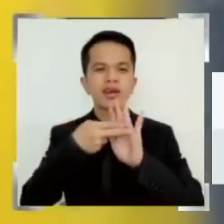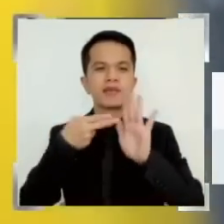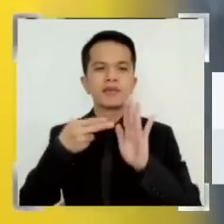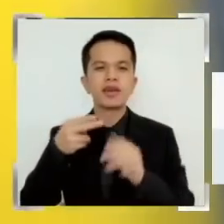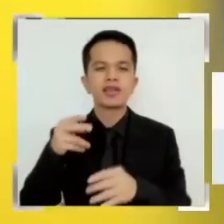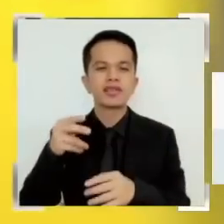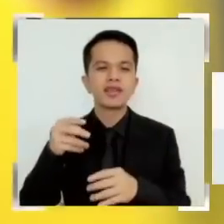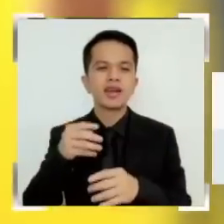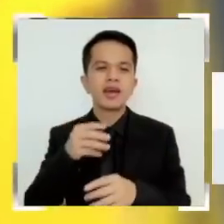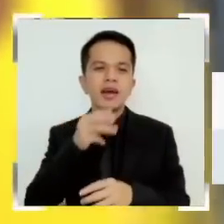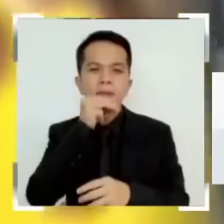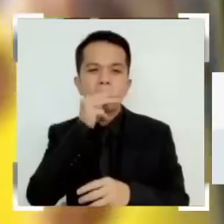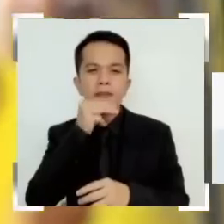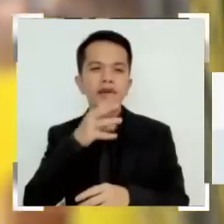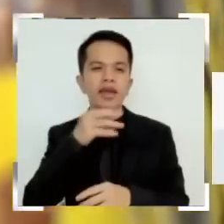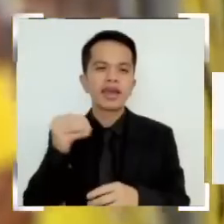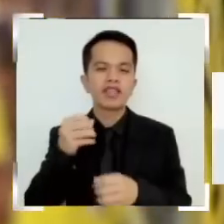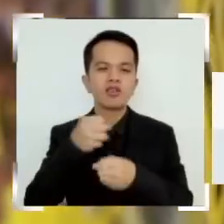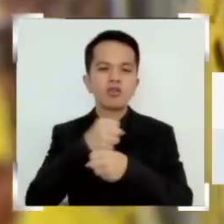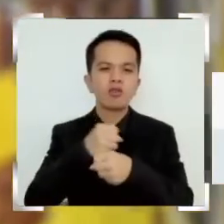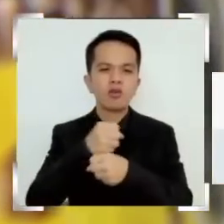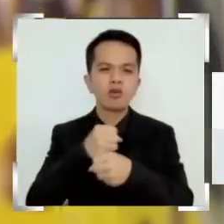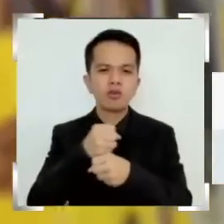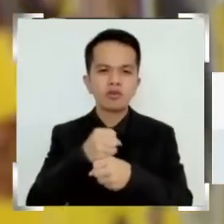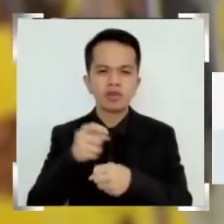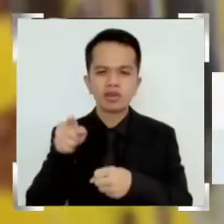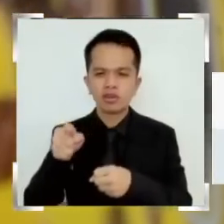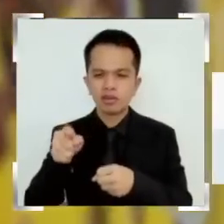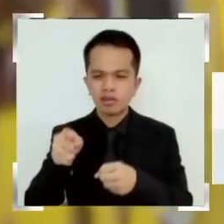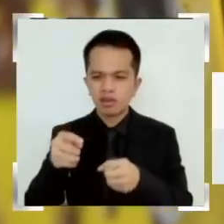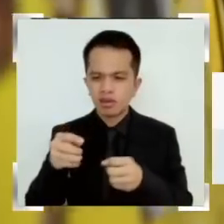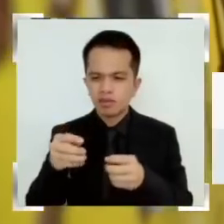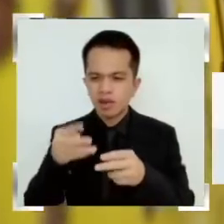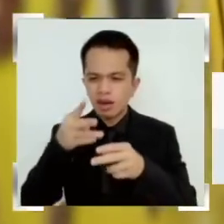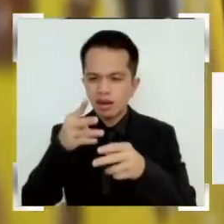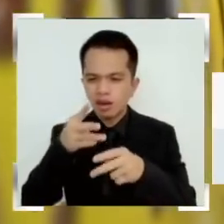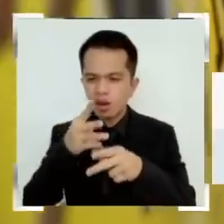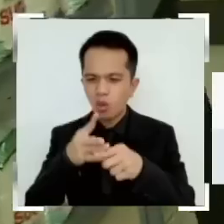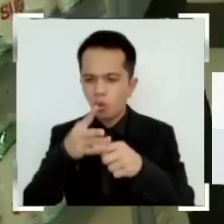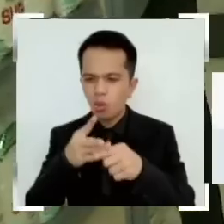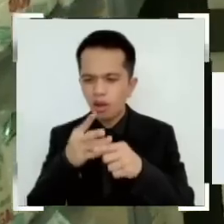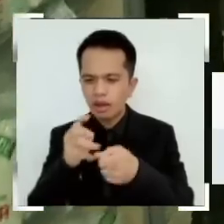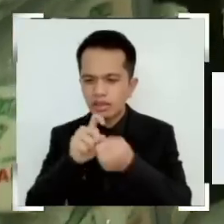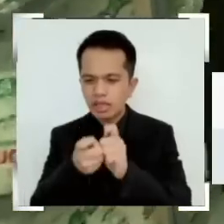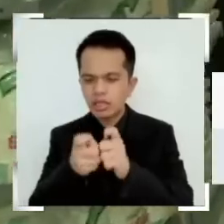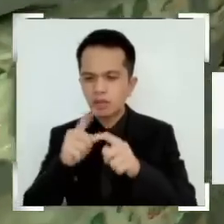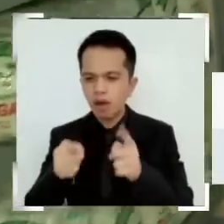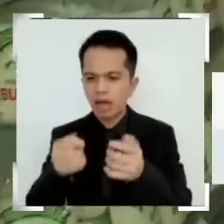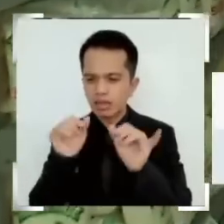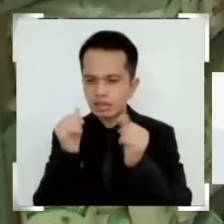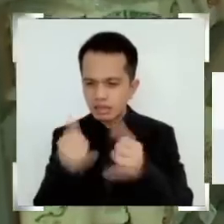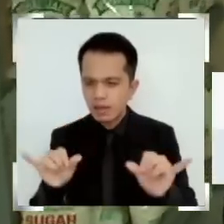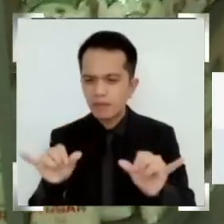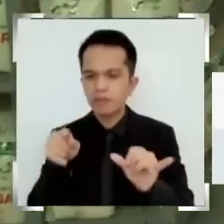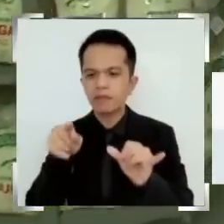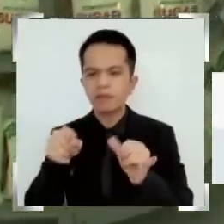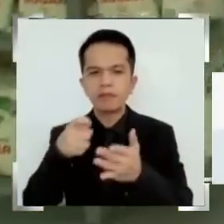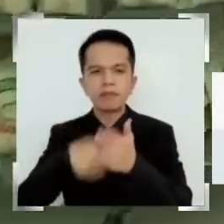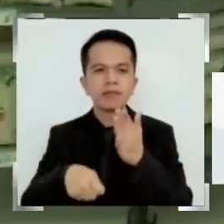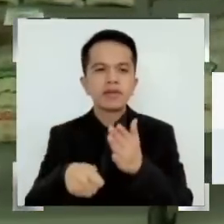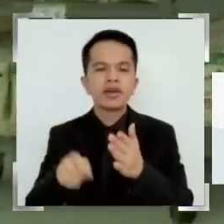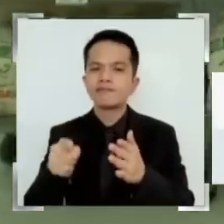ng powdered coffee na nagbawas ng timbang ng produkto pero hindi nagbago ng presyo. Labag daw ito sa batas, lalo pat